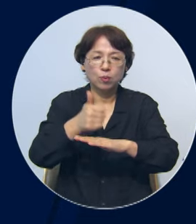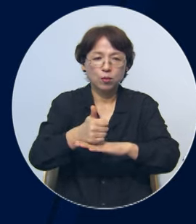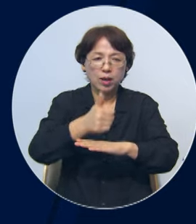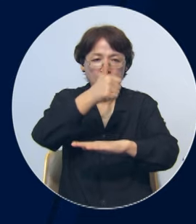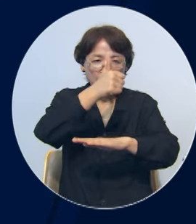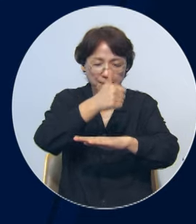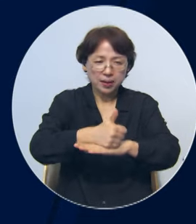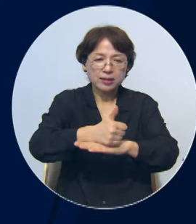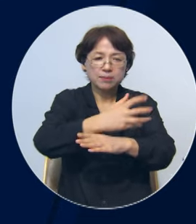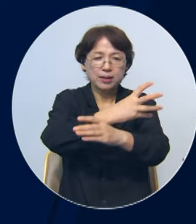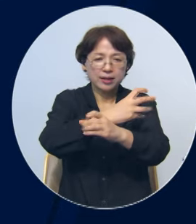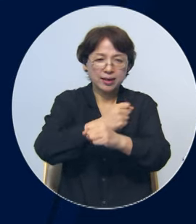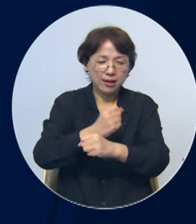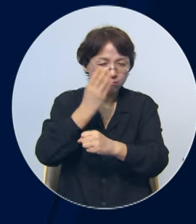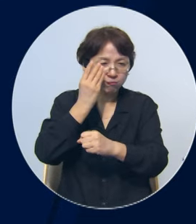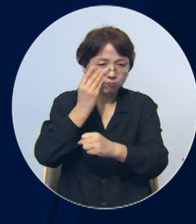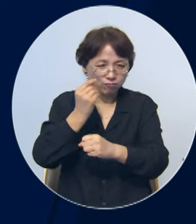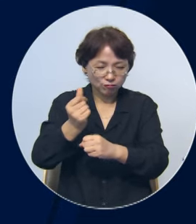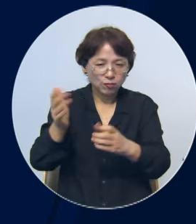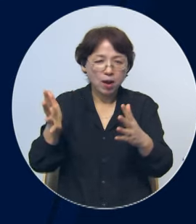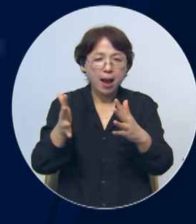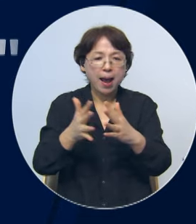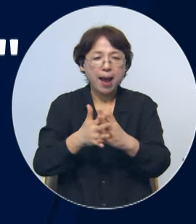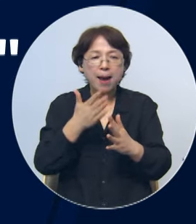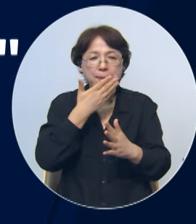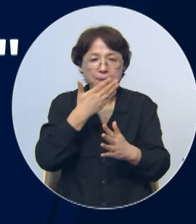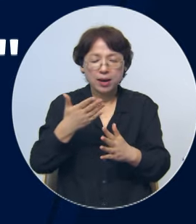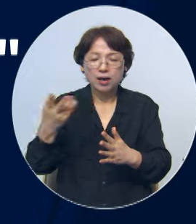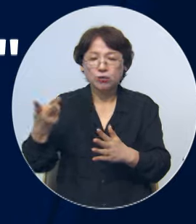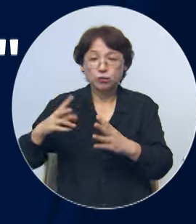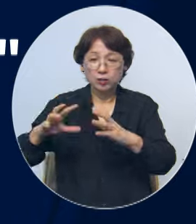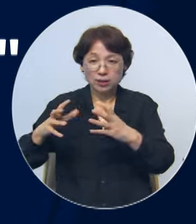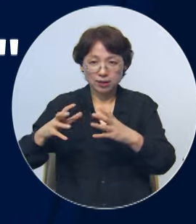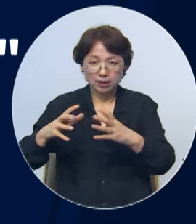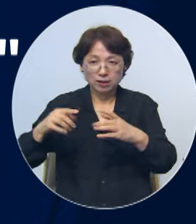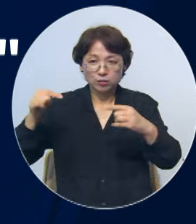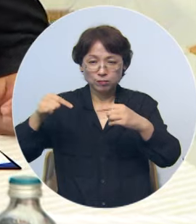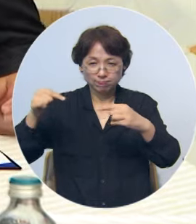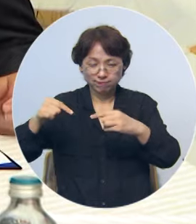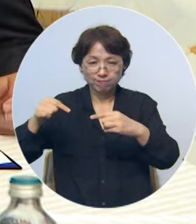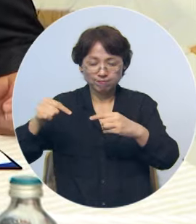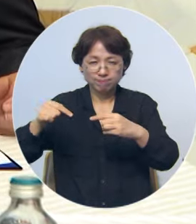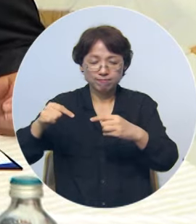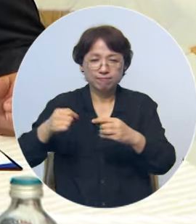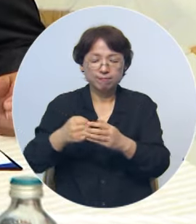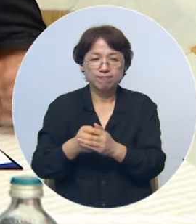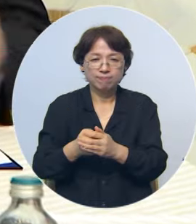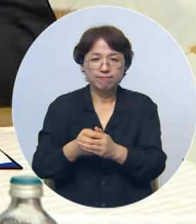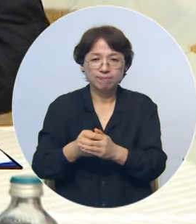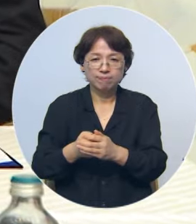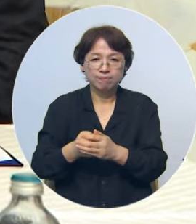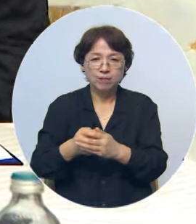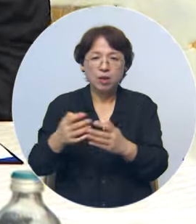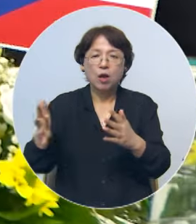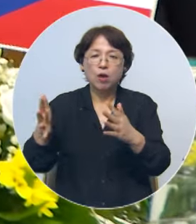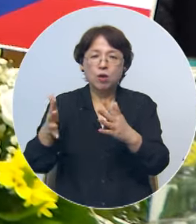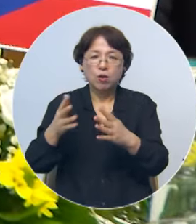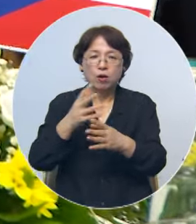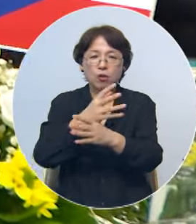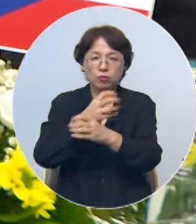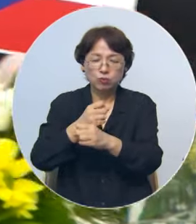계약이 순조롭게 체결되도록 체코 정부와 긴밀하게 소통하겠다고 전했습니다. 원전 수주 과정에서 불거진